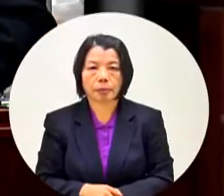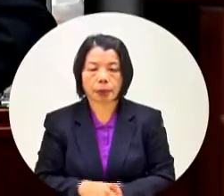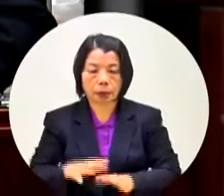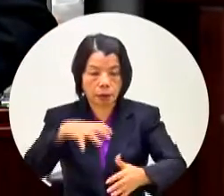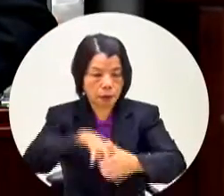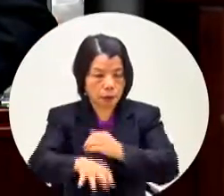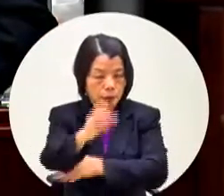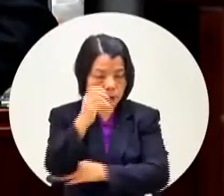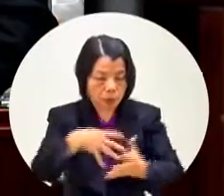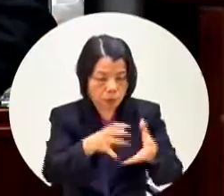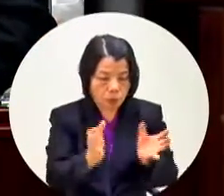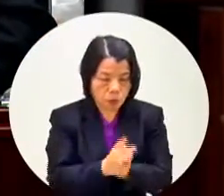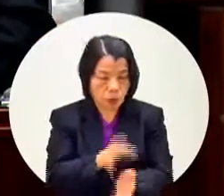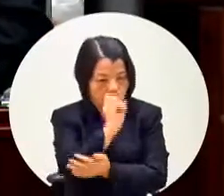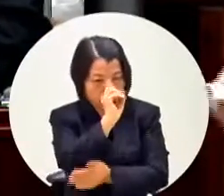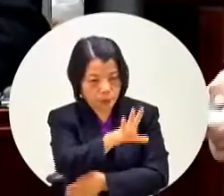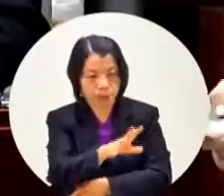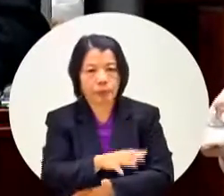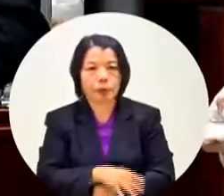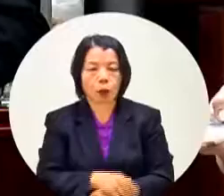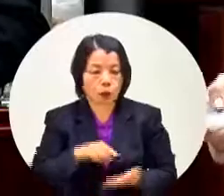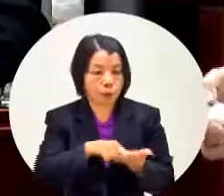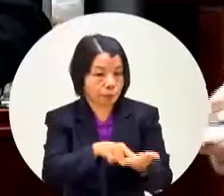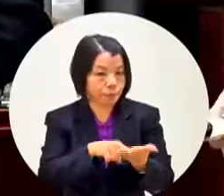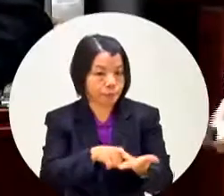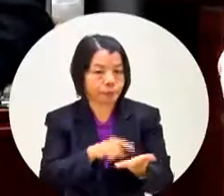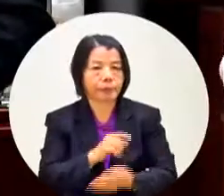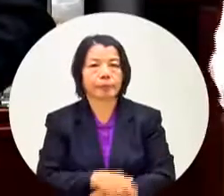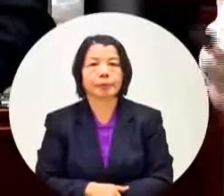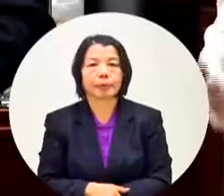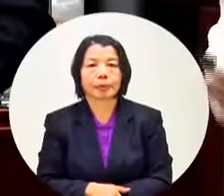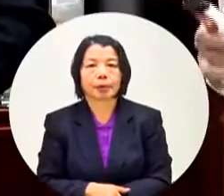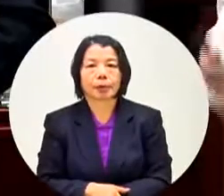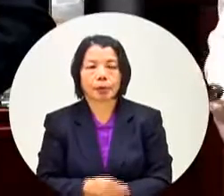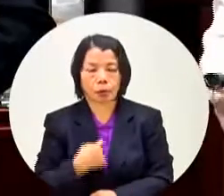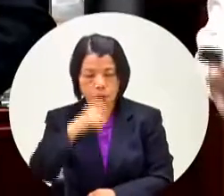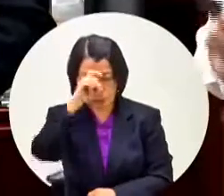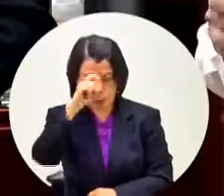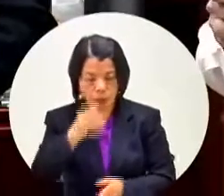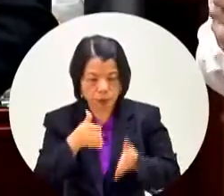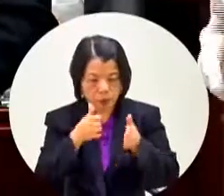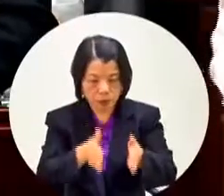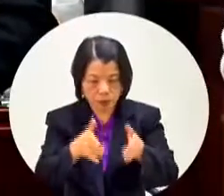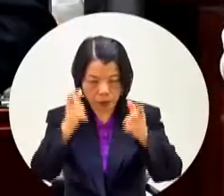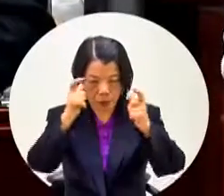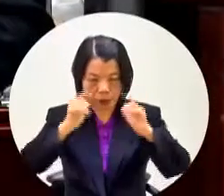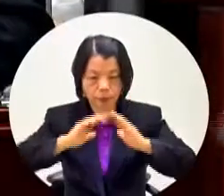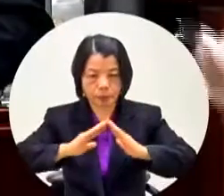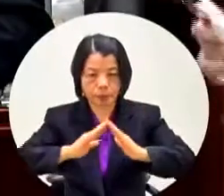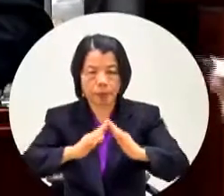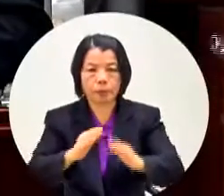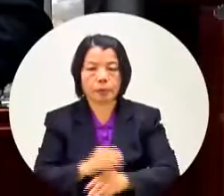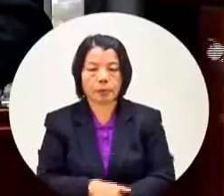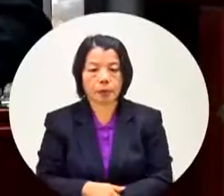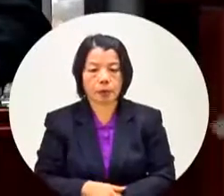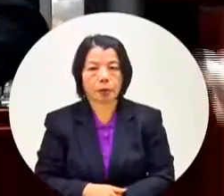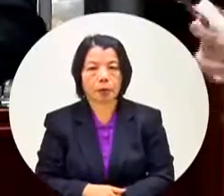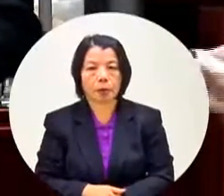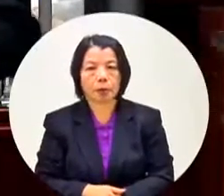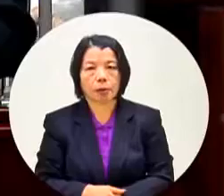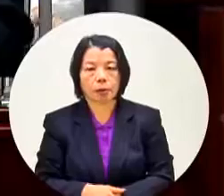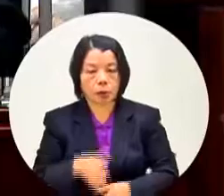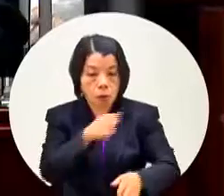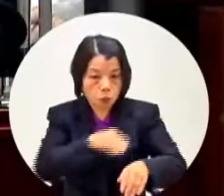这个、会来跟这个内政部那边的积极来配合哈。 谢谢。啊，第二个， 另外这个。那